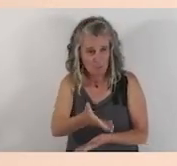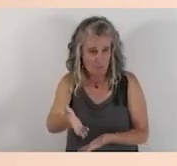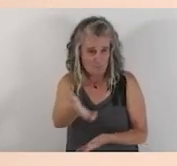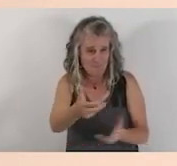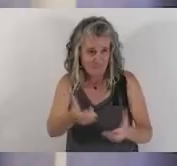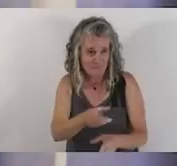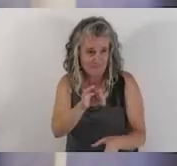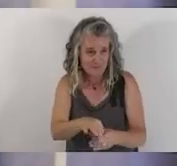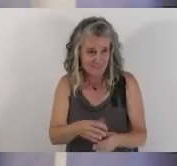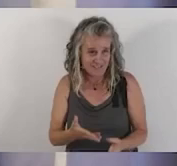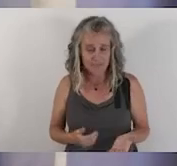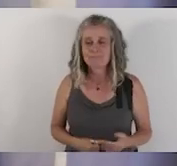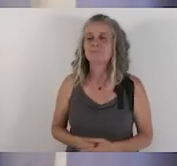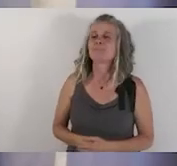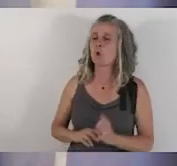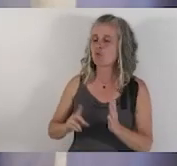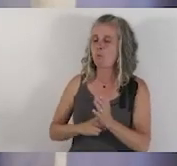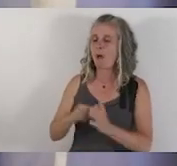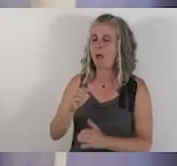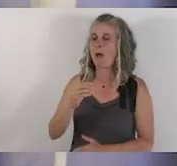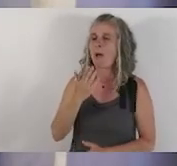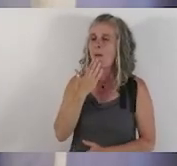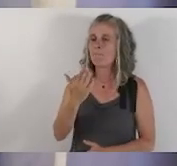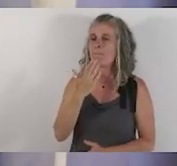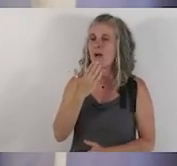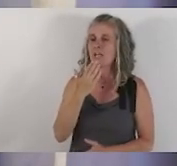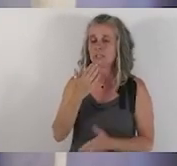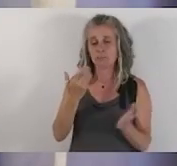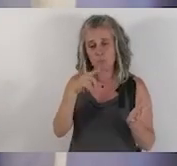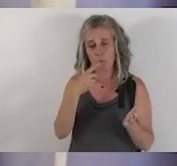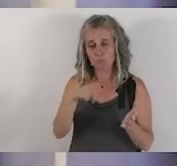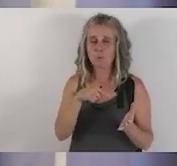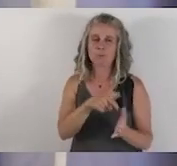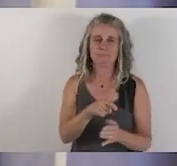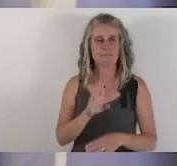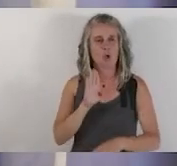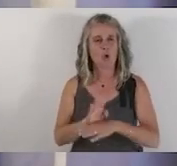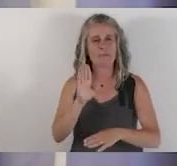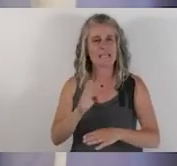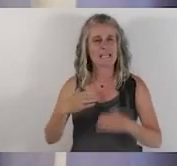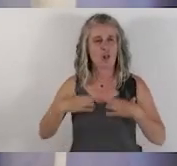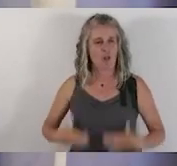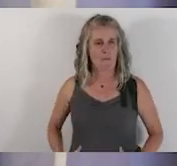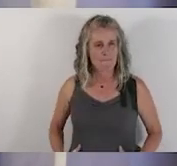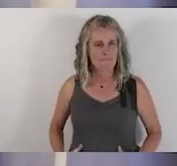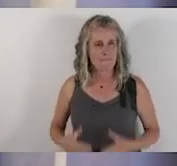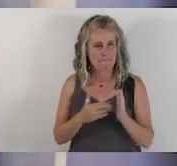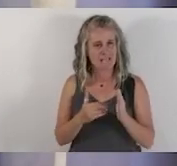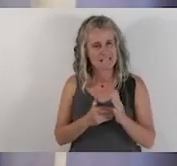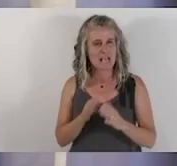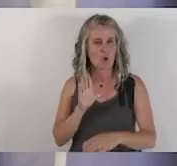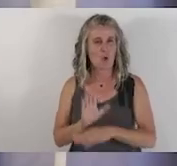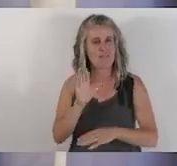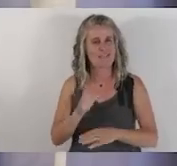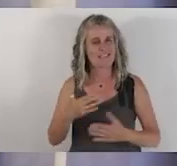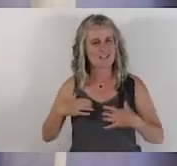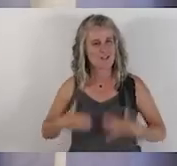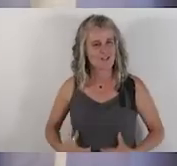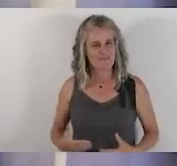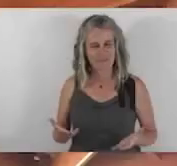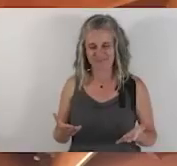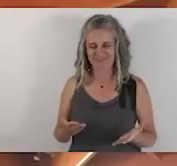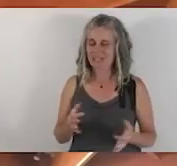Voilà, le droit au bail est attribué à Marseille Comedy Club. Ça va être une salle de spectacle. Y a-t-il des